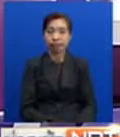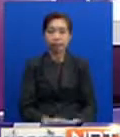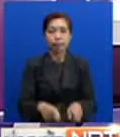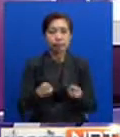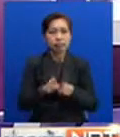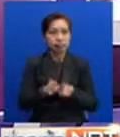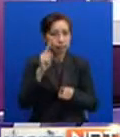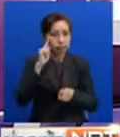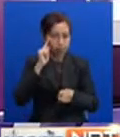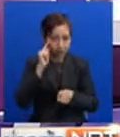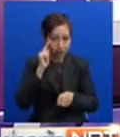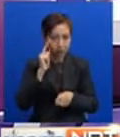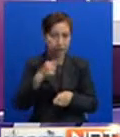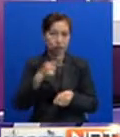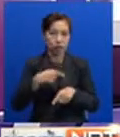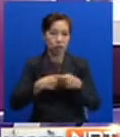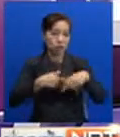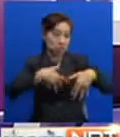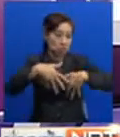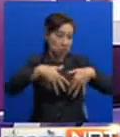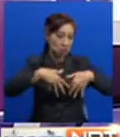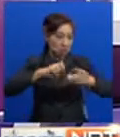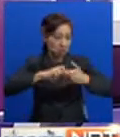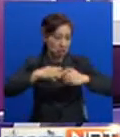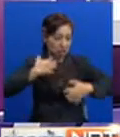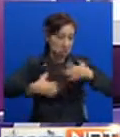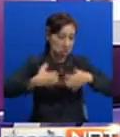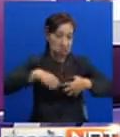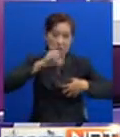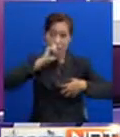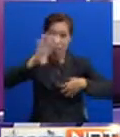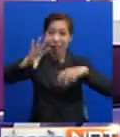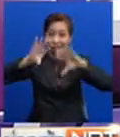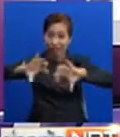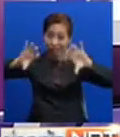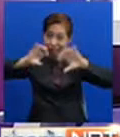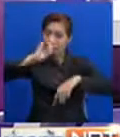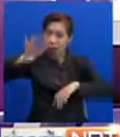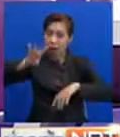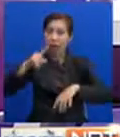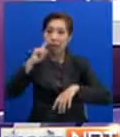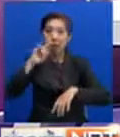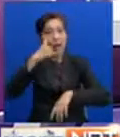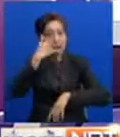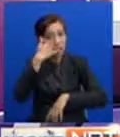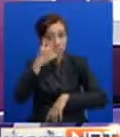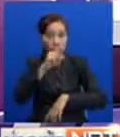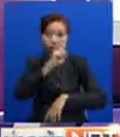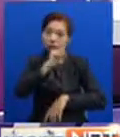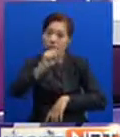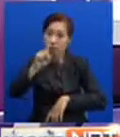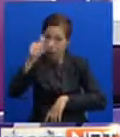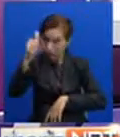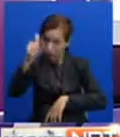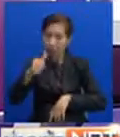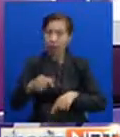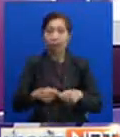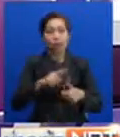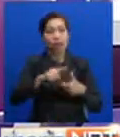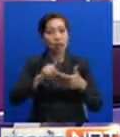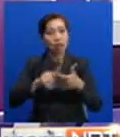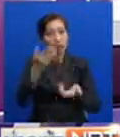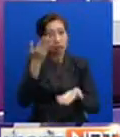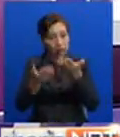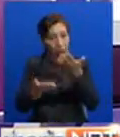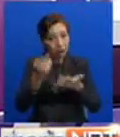ถึงความเดือดร้อนให้กับภาครัฐได้รับทราบที่ผ่านมาเนี่ยอาจจะใช้ช่องทางการโทรศัพท์มาหมายเลข1111ของทำเนียบรัฐบาลหรือว่าเดิน